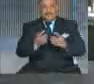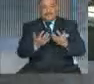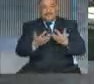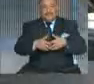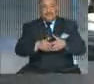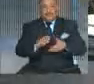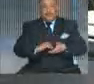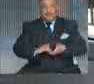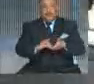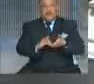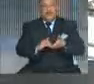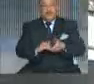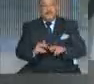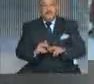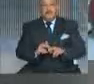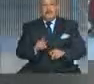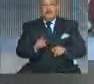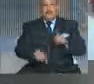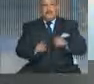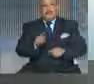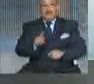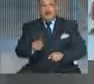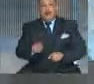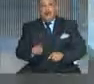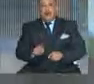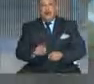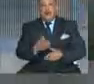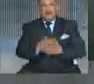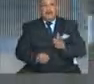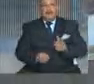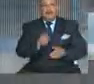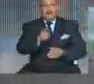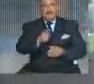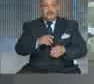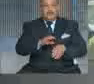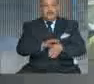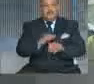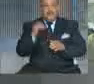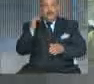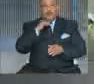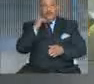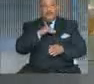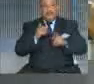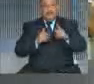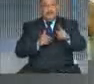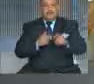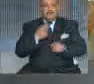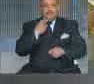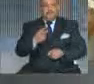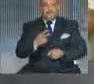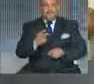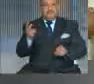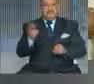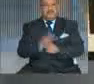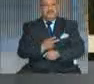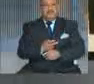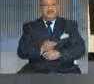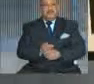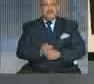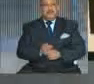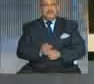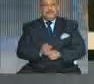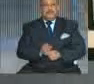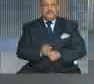المفترض أن يؤمن خدمات استعجالية وتدخلات طبية عاجلة يعجز عن إزداء هذه المهمة لنقص